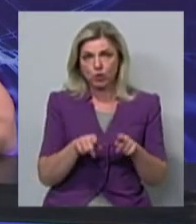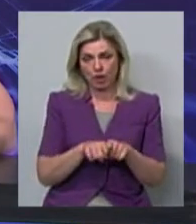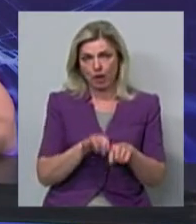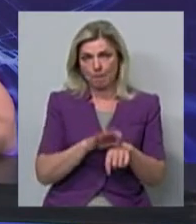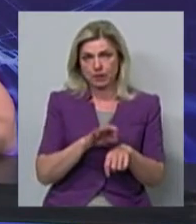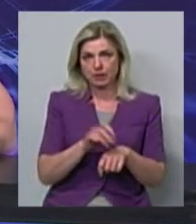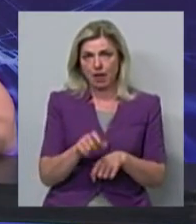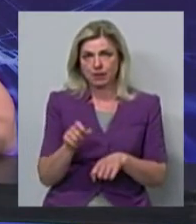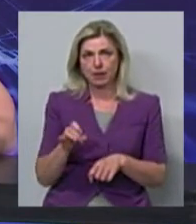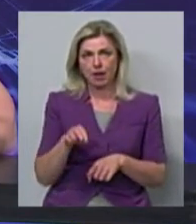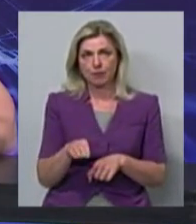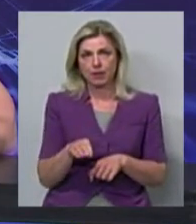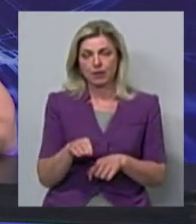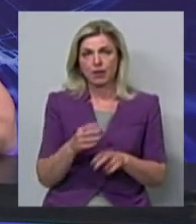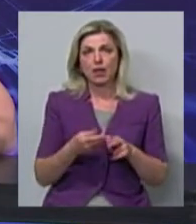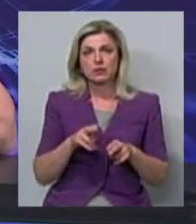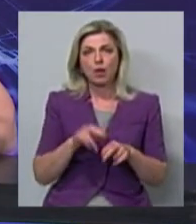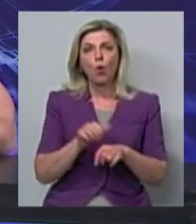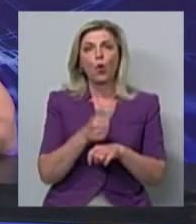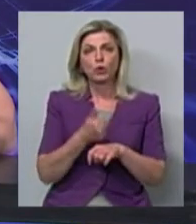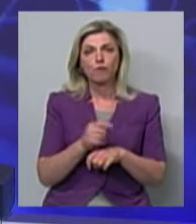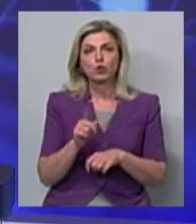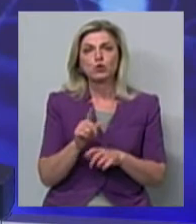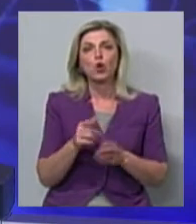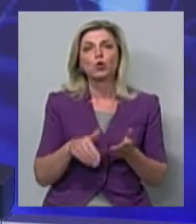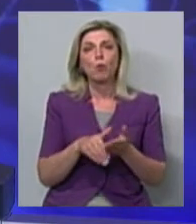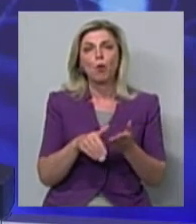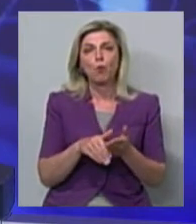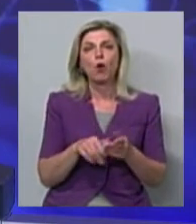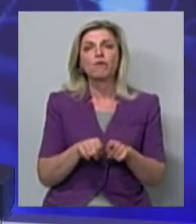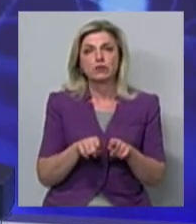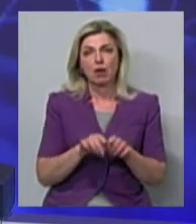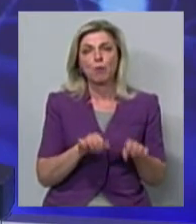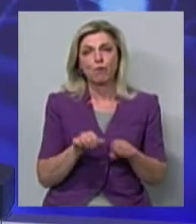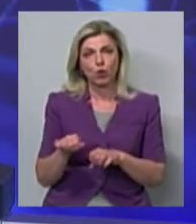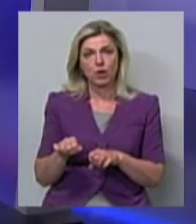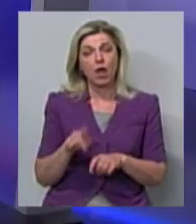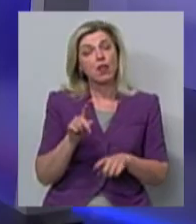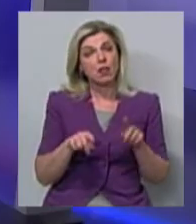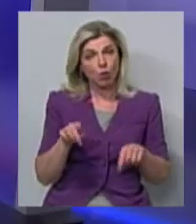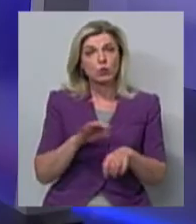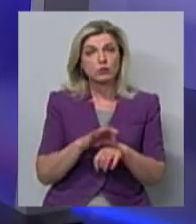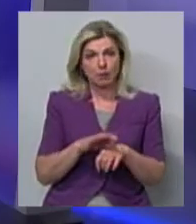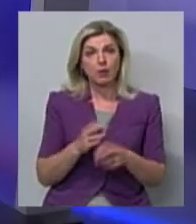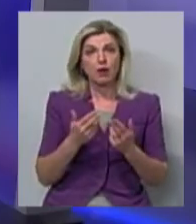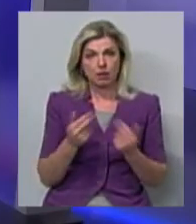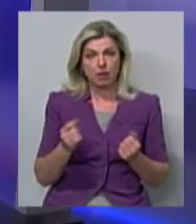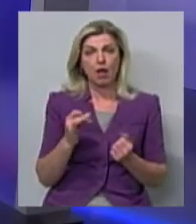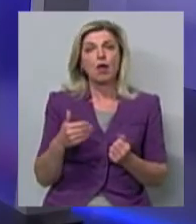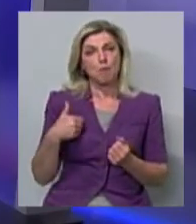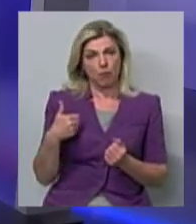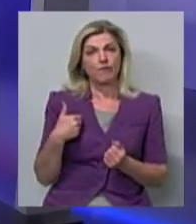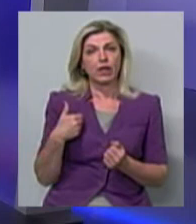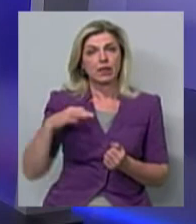жизни. Це головне, що допомога все ж таки можлива. При некоторих заболіваннях, да, і достатньо ефективна.